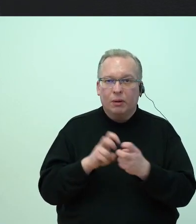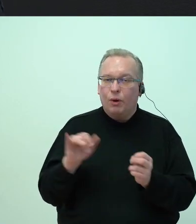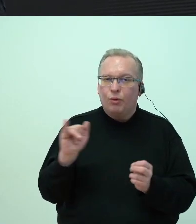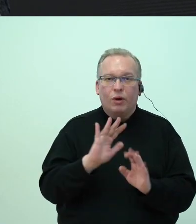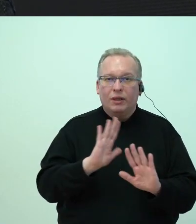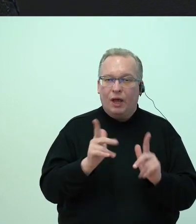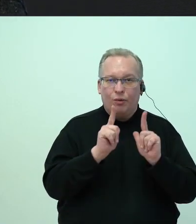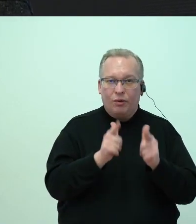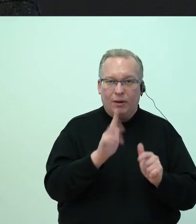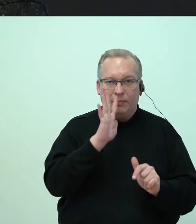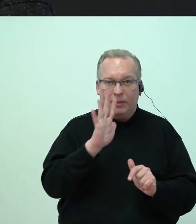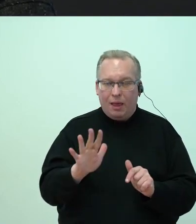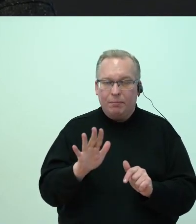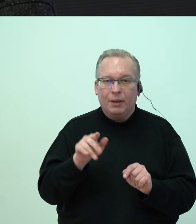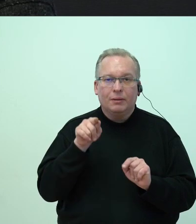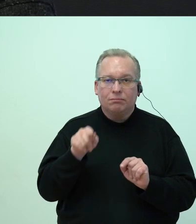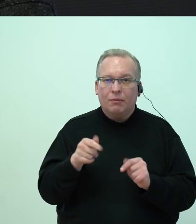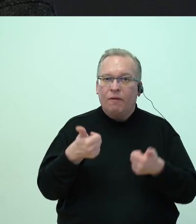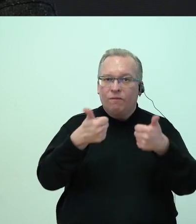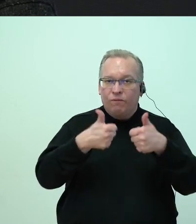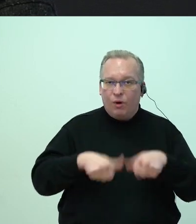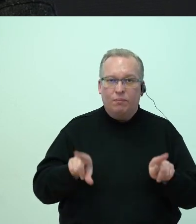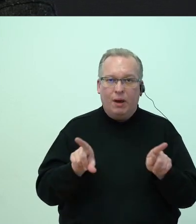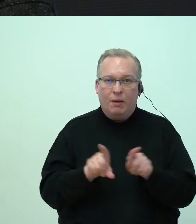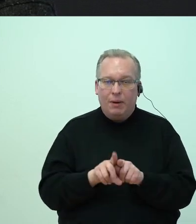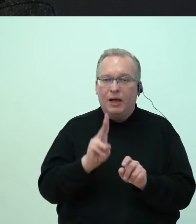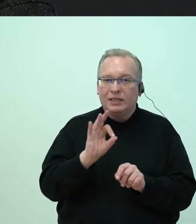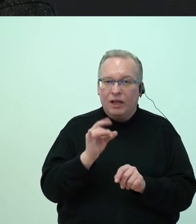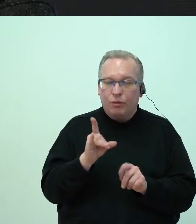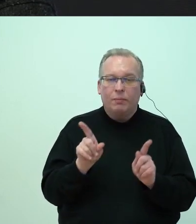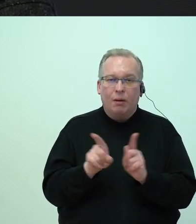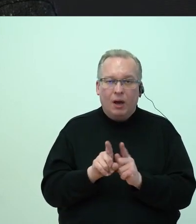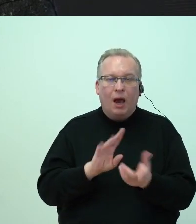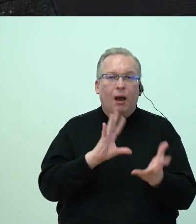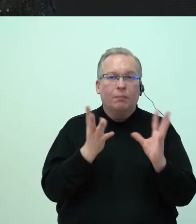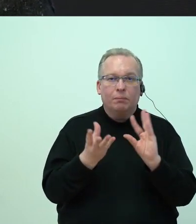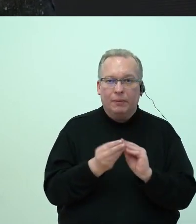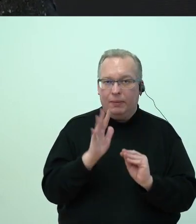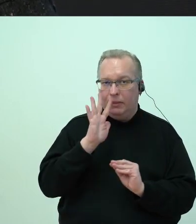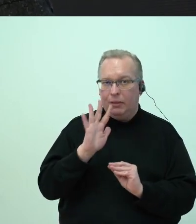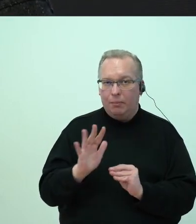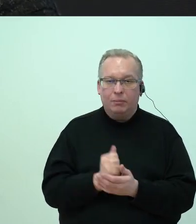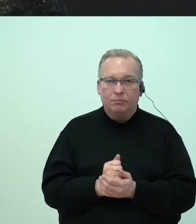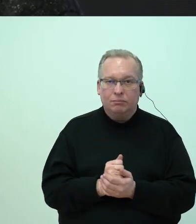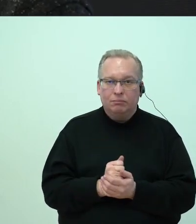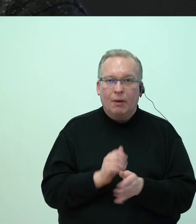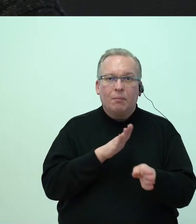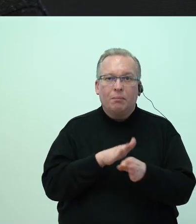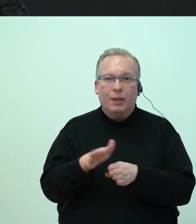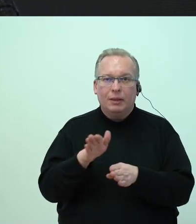ne konkreti neapykantos forma, sakykime, ksenofobija ar fobija, bet apskritai neapykantos